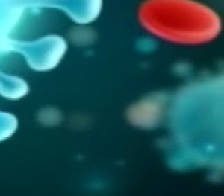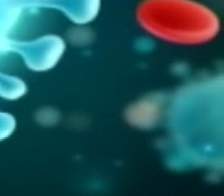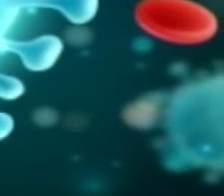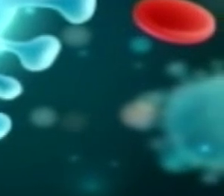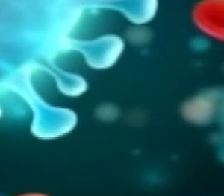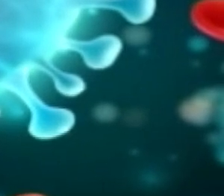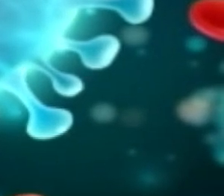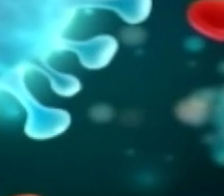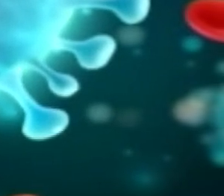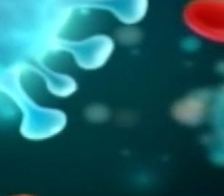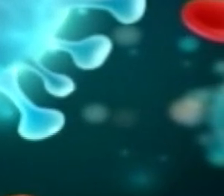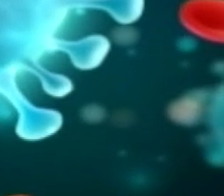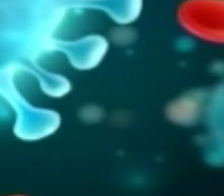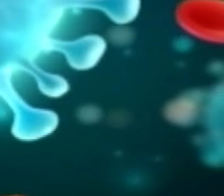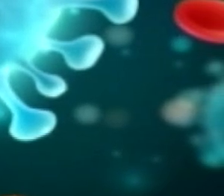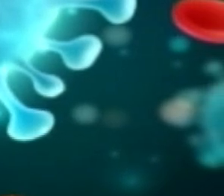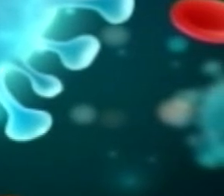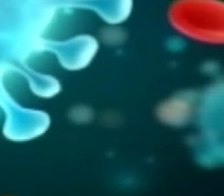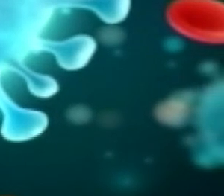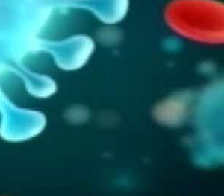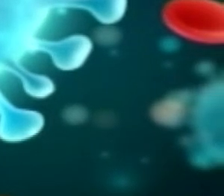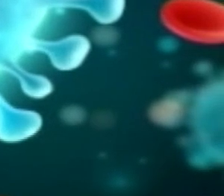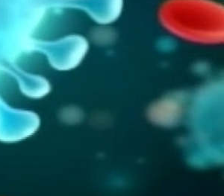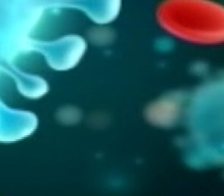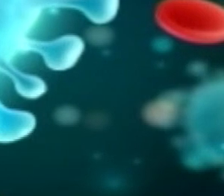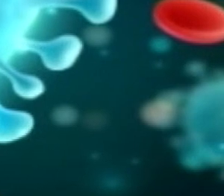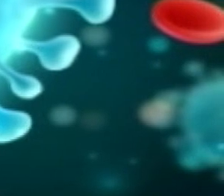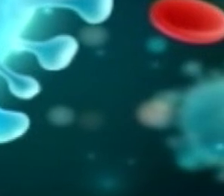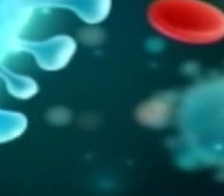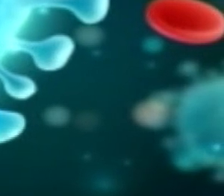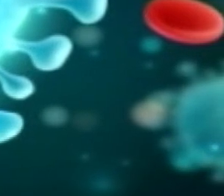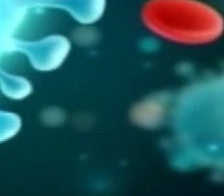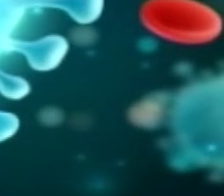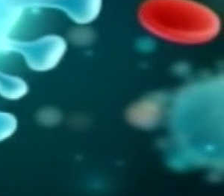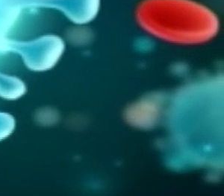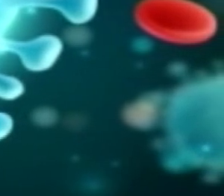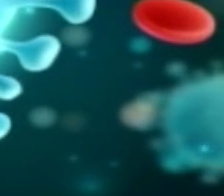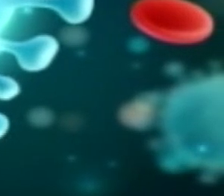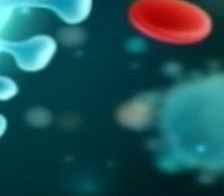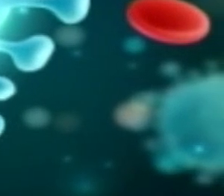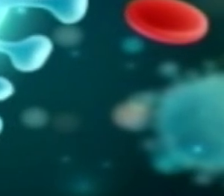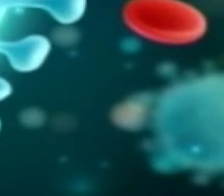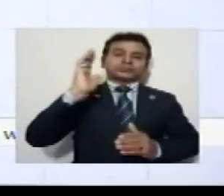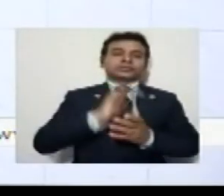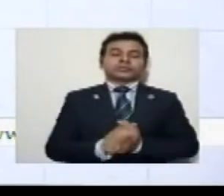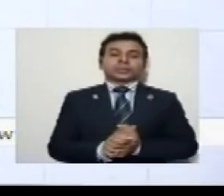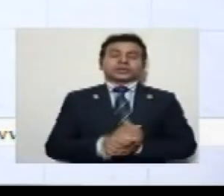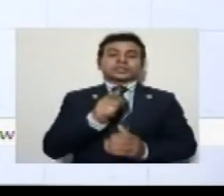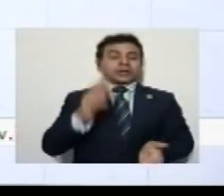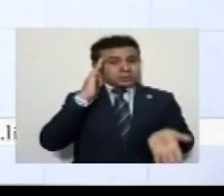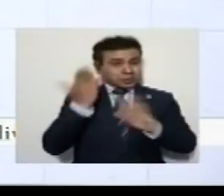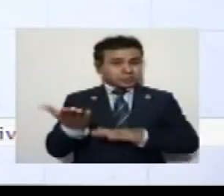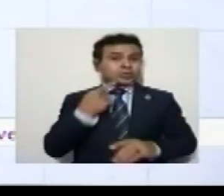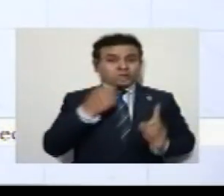জন। দেশে মোট করোনা ভাইরাসে আক্রান্ত 10,143 জন, এদের মধ্যে সুস্থ হয়েছেন 1209 জন। মৃত্যুবরণ